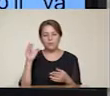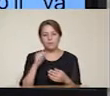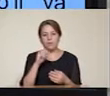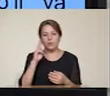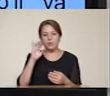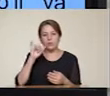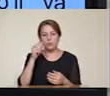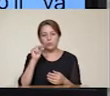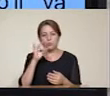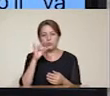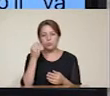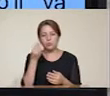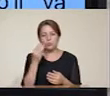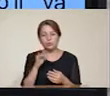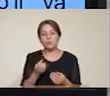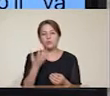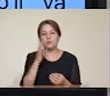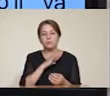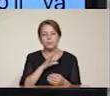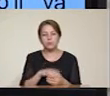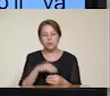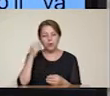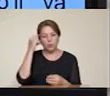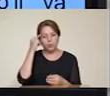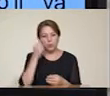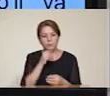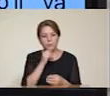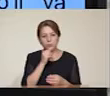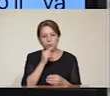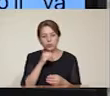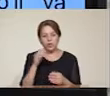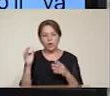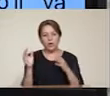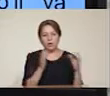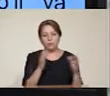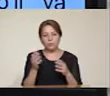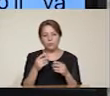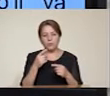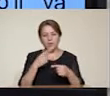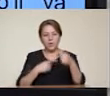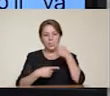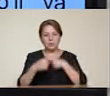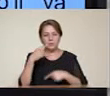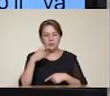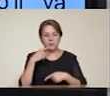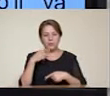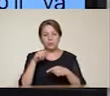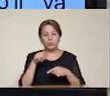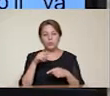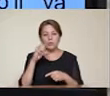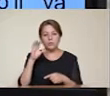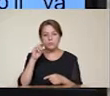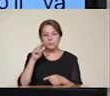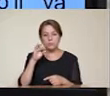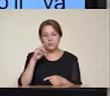ko'chishi qanchaga teng? Qani o'ylab ko'ringchi. Avtobus qaytib yana o'zining turargohiga qaytib kelganda uning spidometri